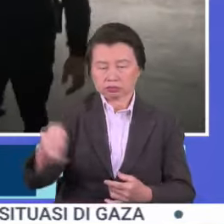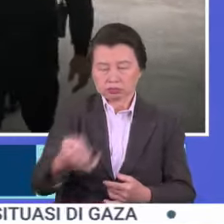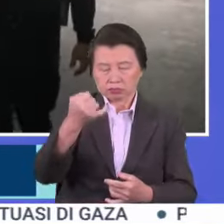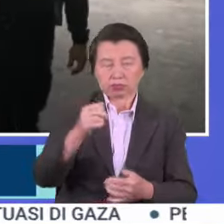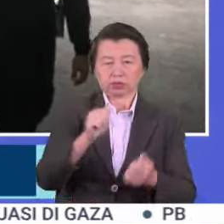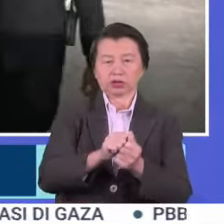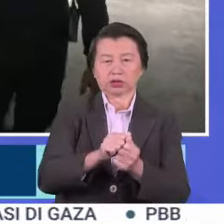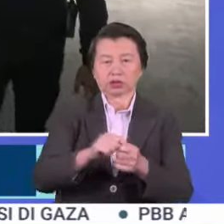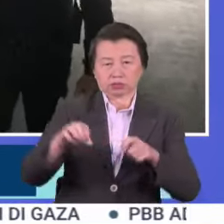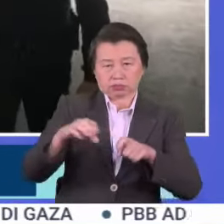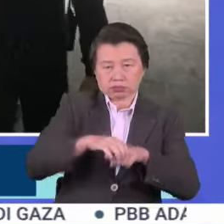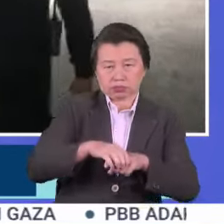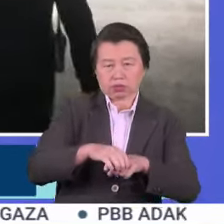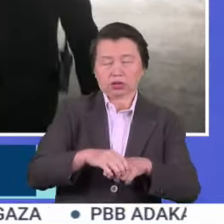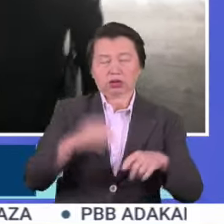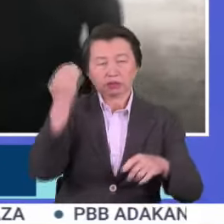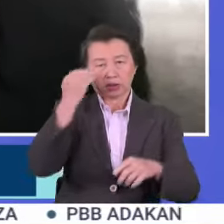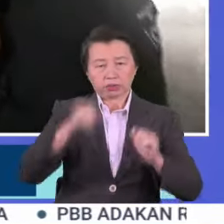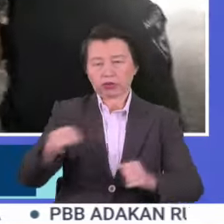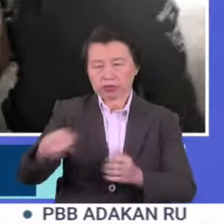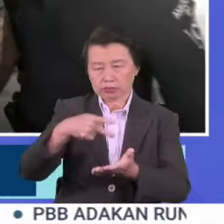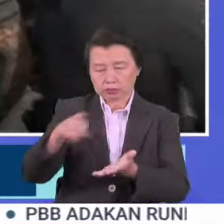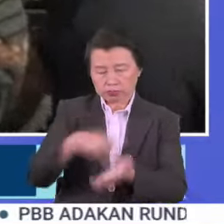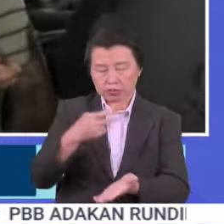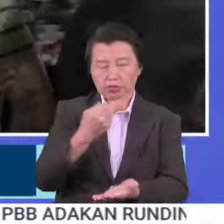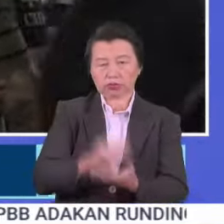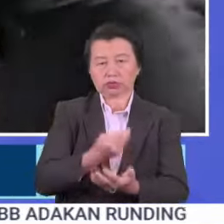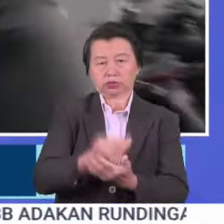sarung. Mahkamah membenarkan tertuduh diikat jamin